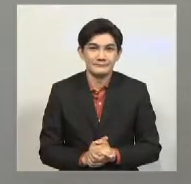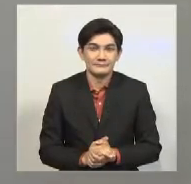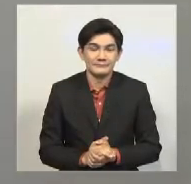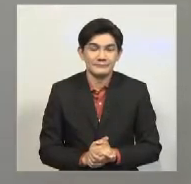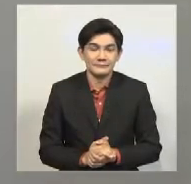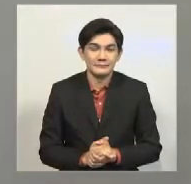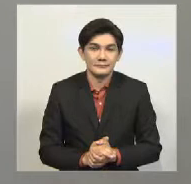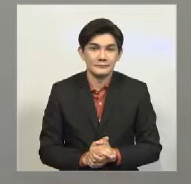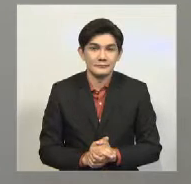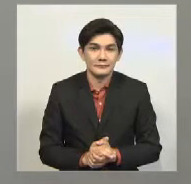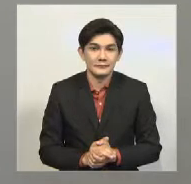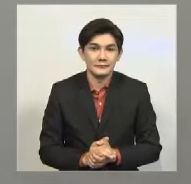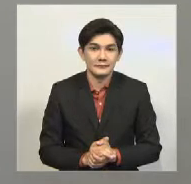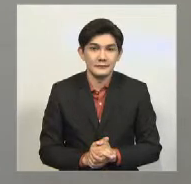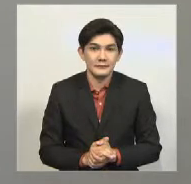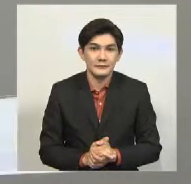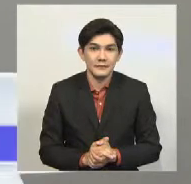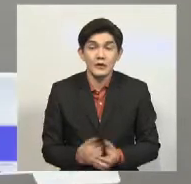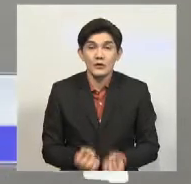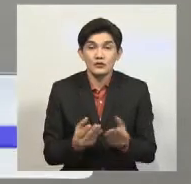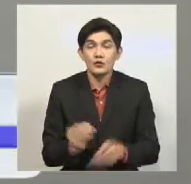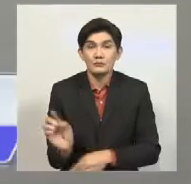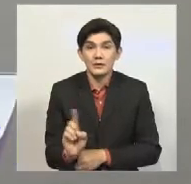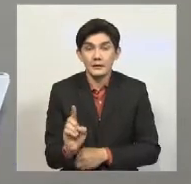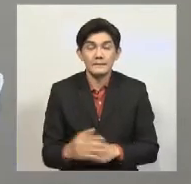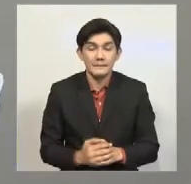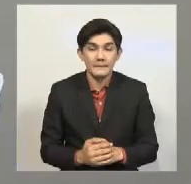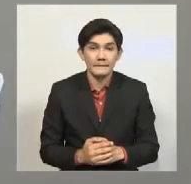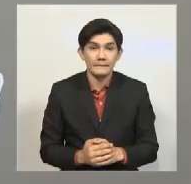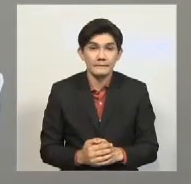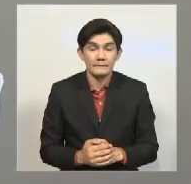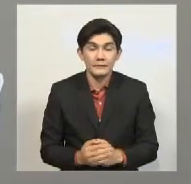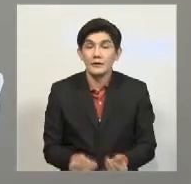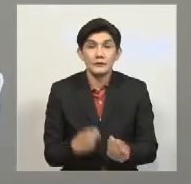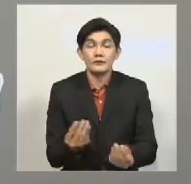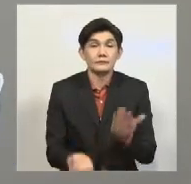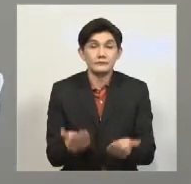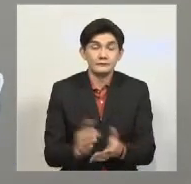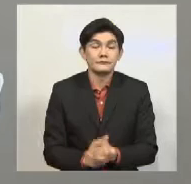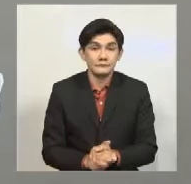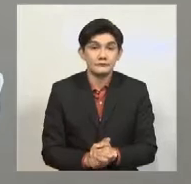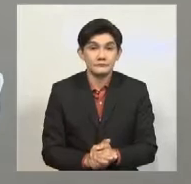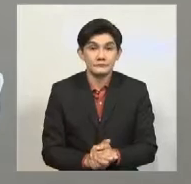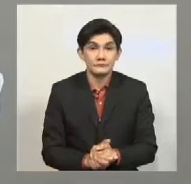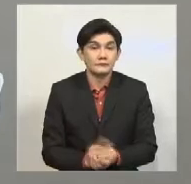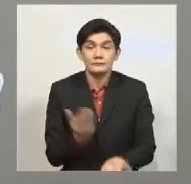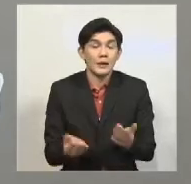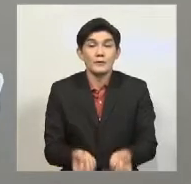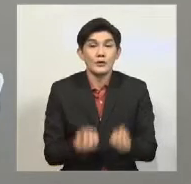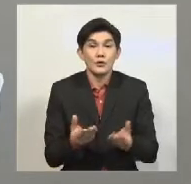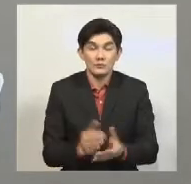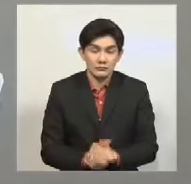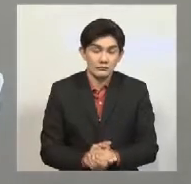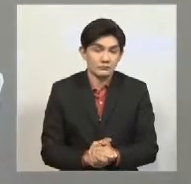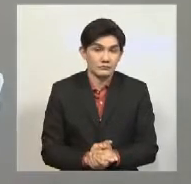ไม่ทราบยังไม่ทราบเขาส่งไปไหนล่ะล่ะก็ส่งไปดิก็ส่งไปเรื่องครับน